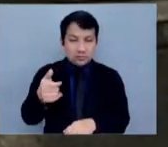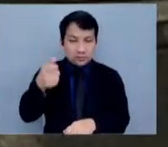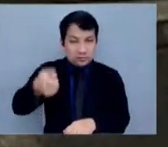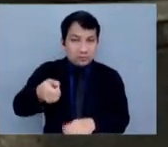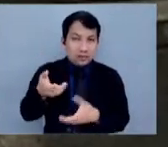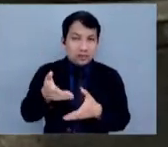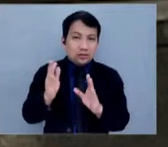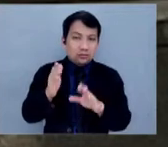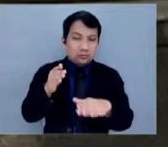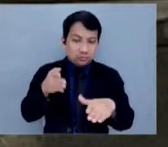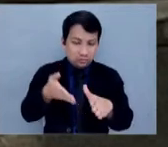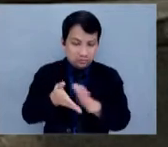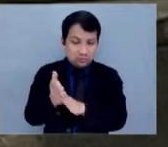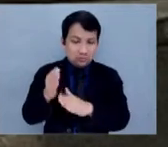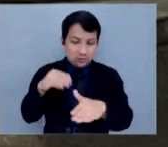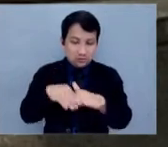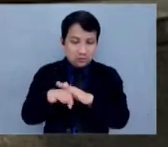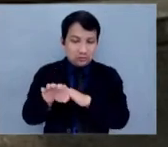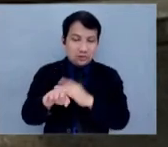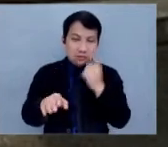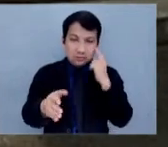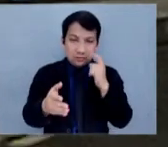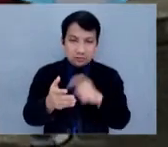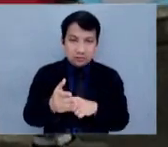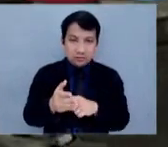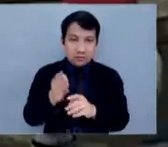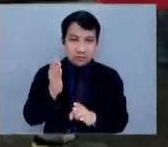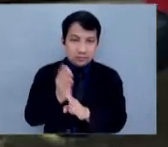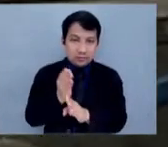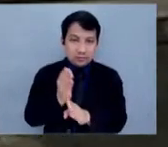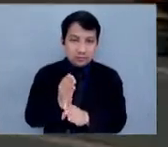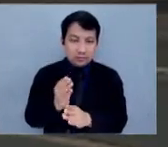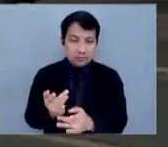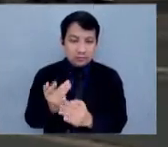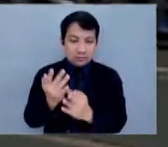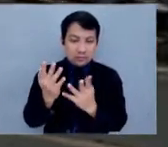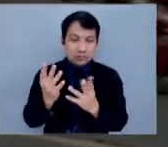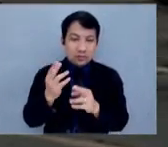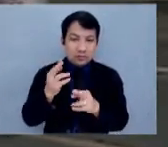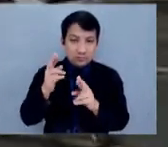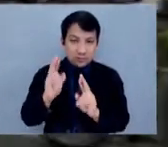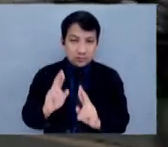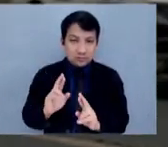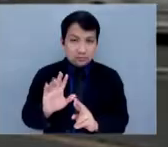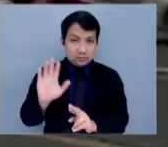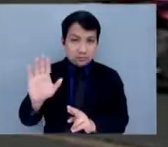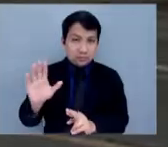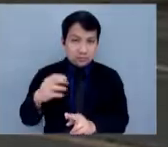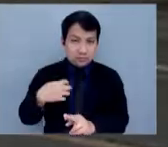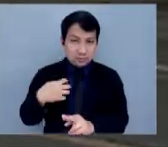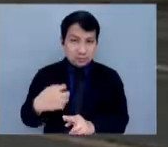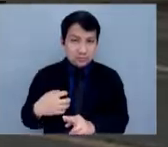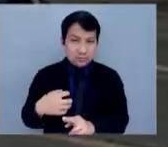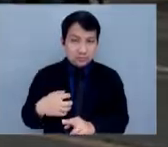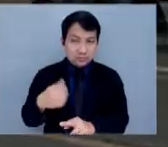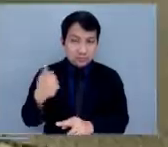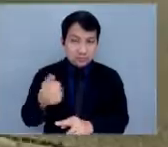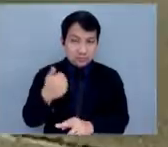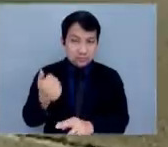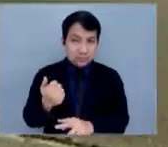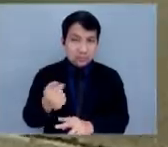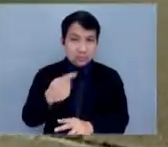pa riyan syempre ang mga registered city buses, fire trucks, rumeresponding mga sasakyan ng pulis at mga ambulansyang may sakay na